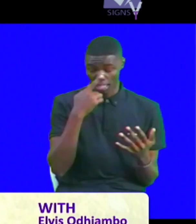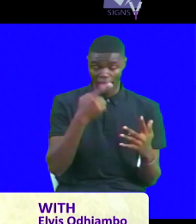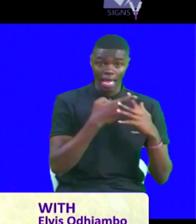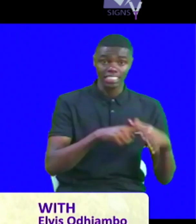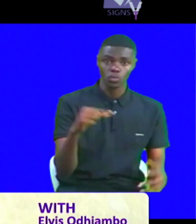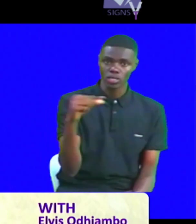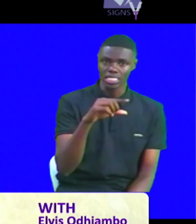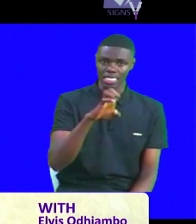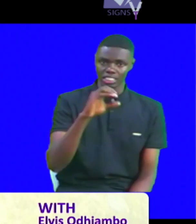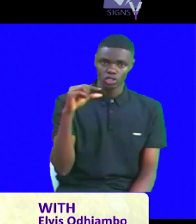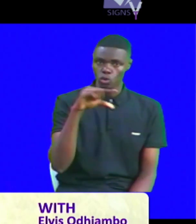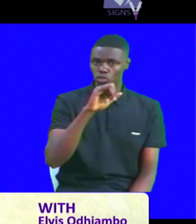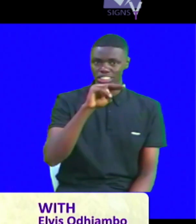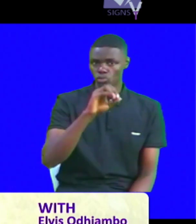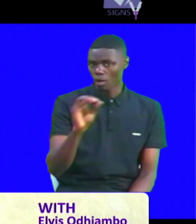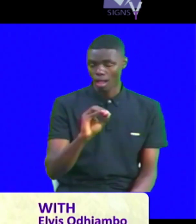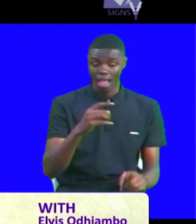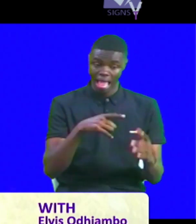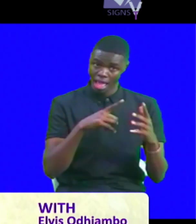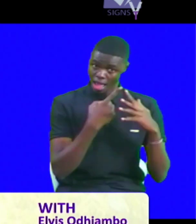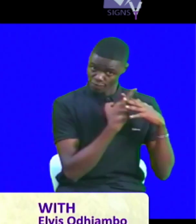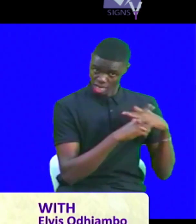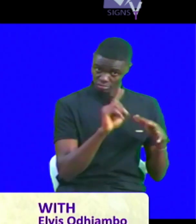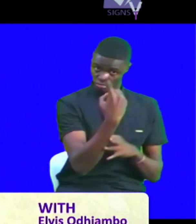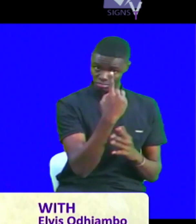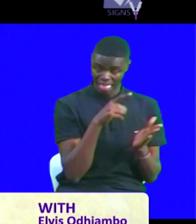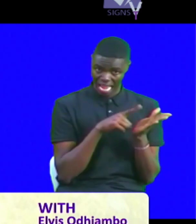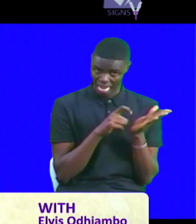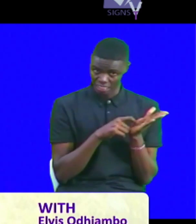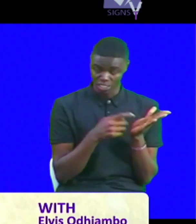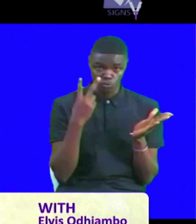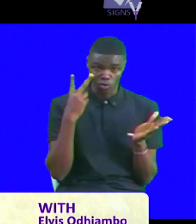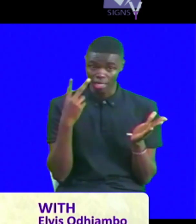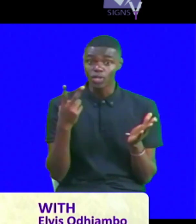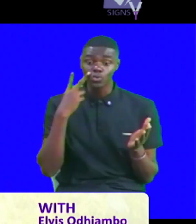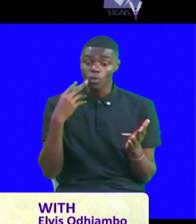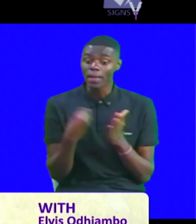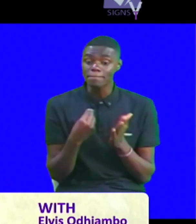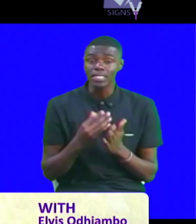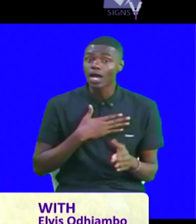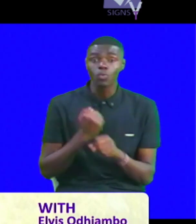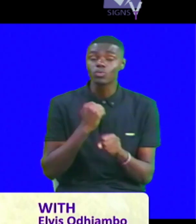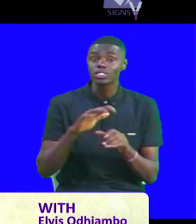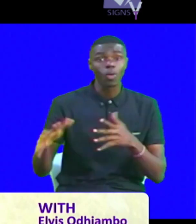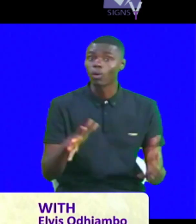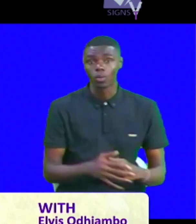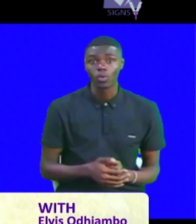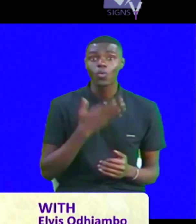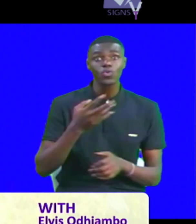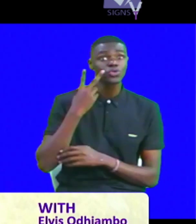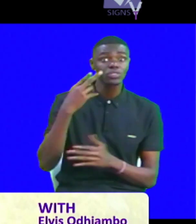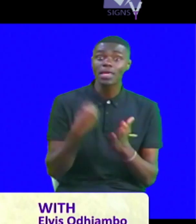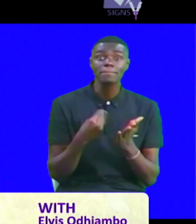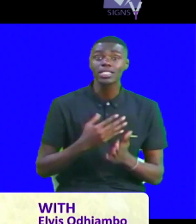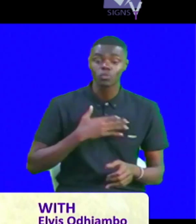simuamini. So asianze na Jochinyo. Aanzishe Rice. Aanzishe Rice. Kwanza Rice tunaona sasa pesa yetu ndio tuone hata inafanya